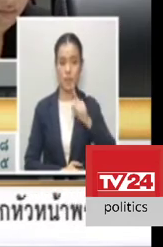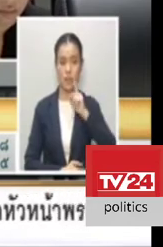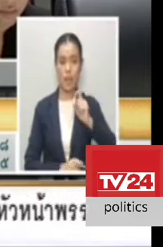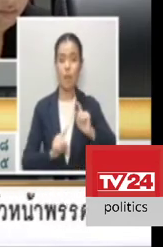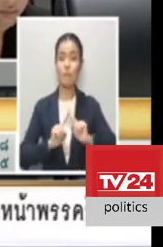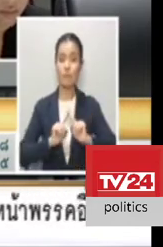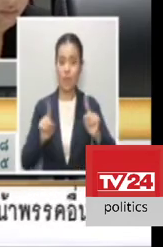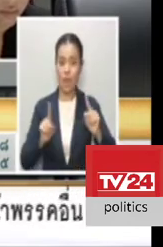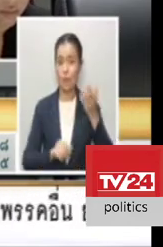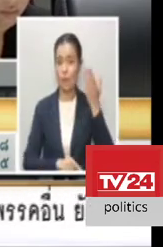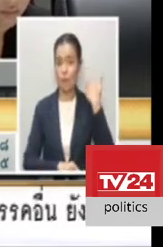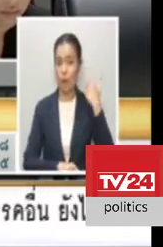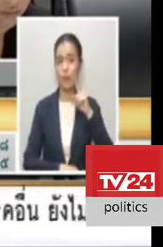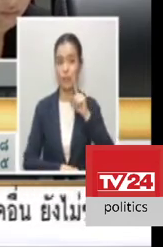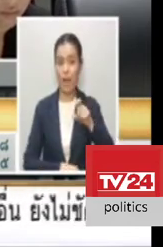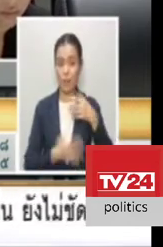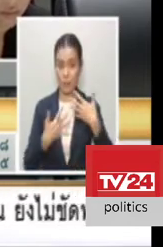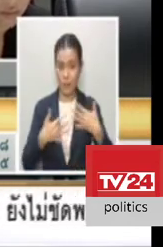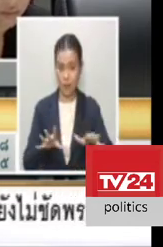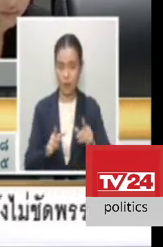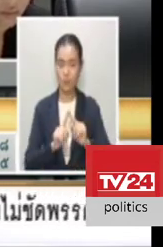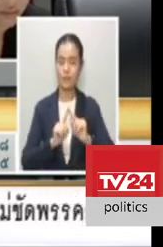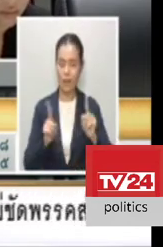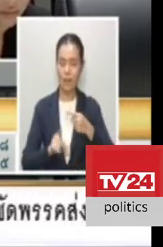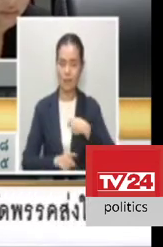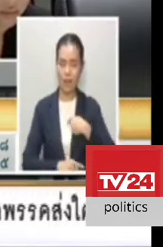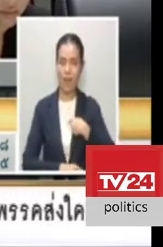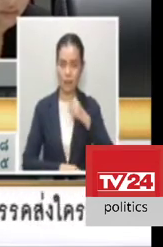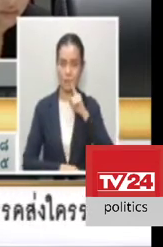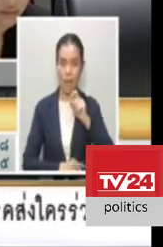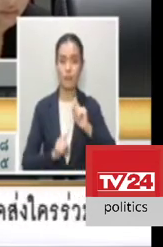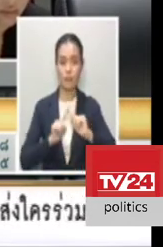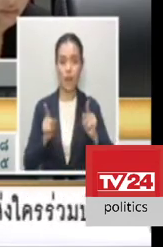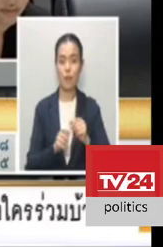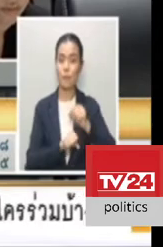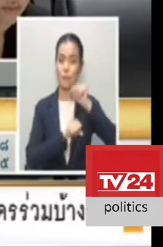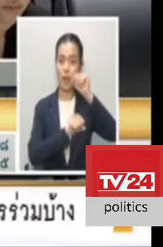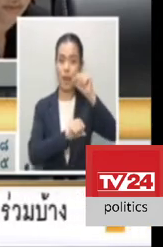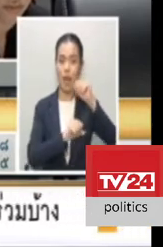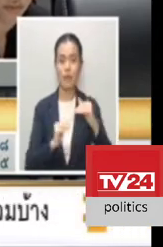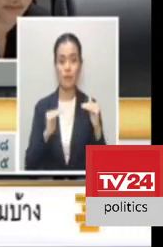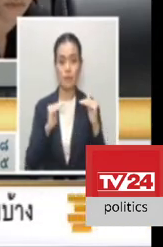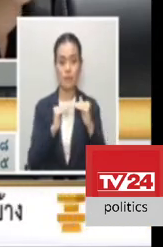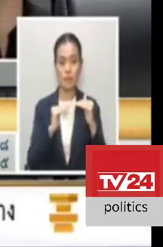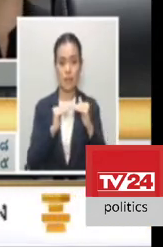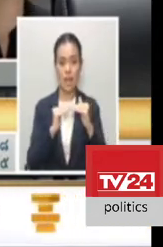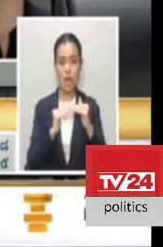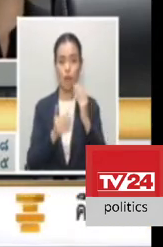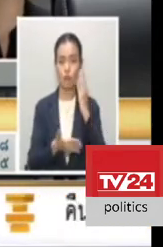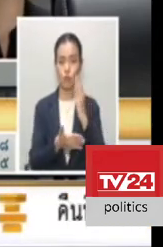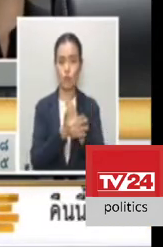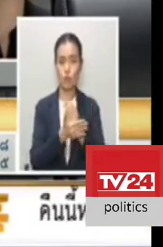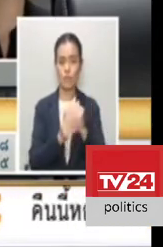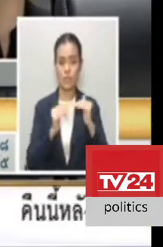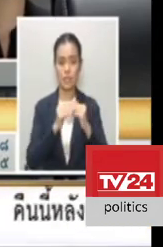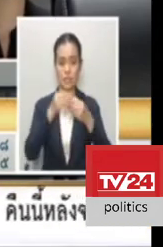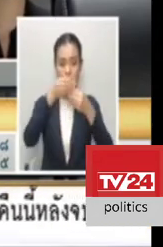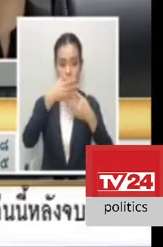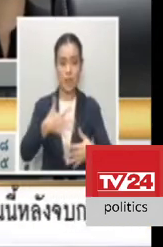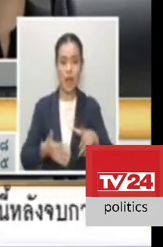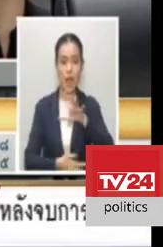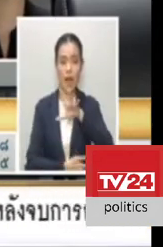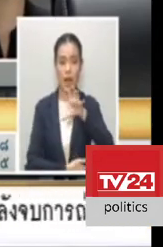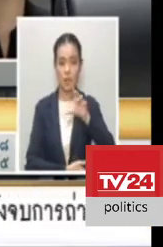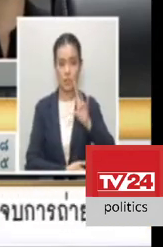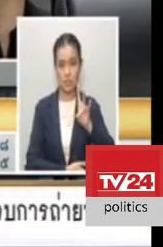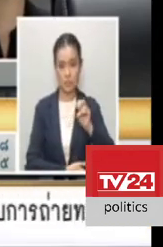ที่ได้ตั้งกระทู้เมื่อสักครู่นี้ค่ะซึ่งสหรัฐได้ออกประกาศว่าจะระงับสิทธิ์ GSP สินค้าไทยทั้งหมด573รายการ